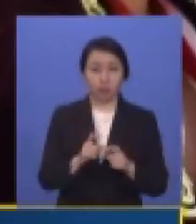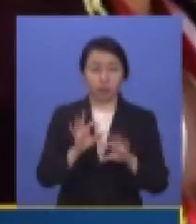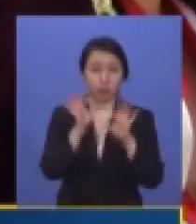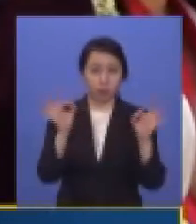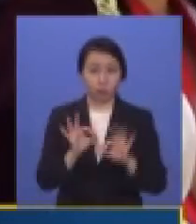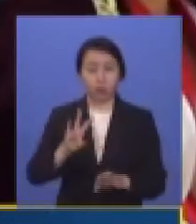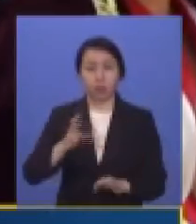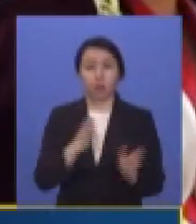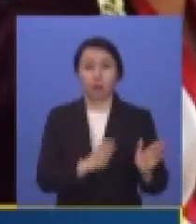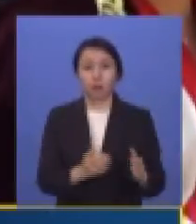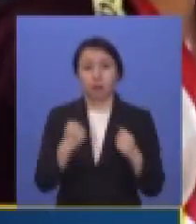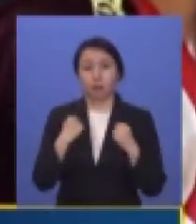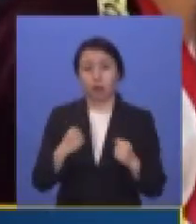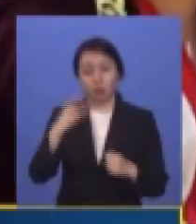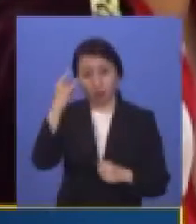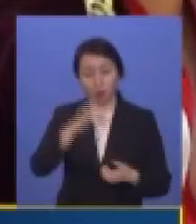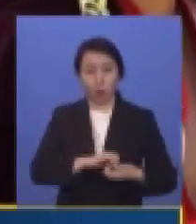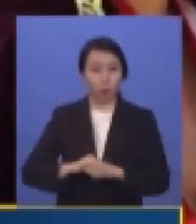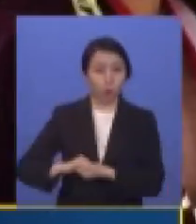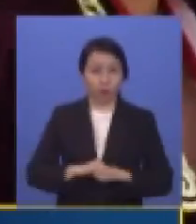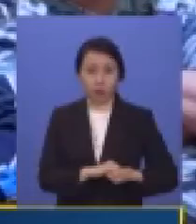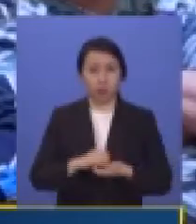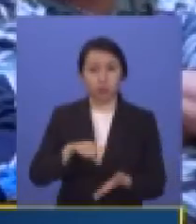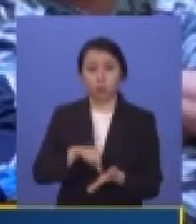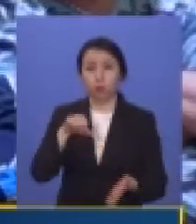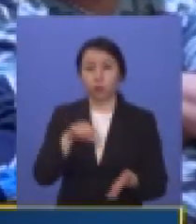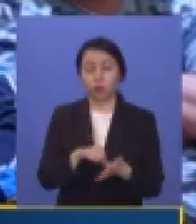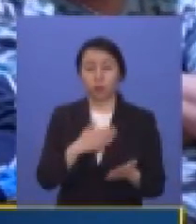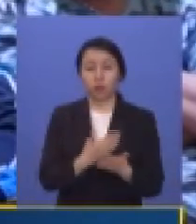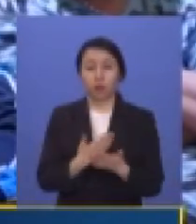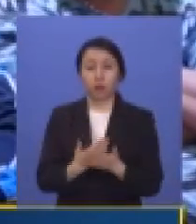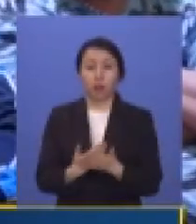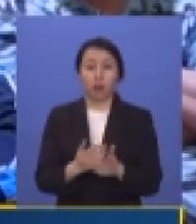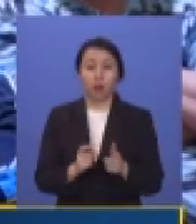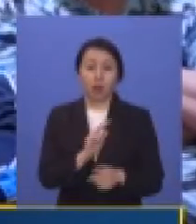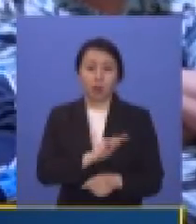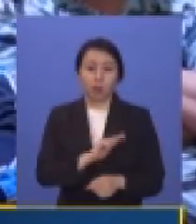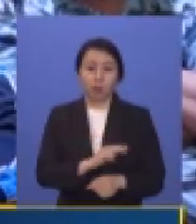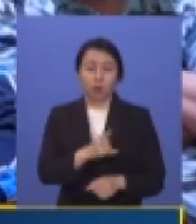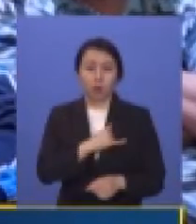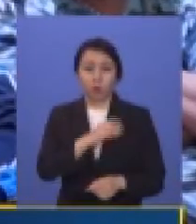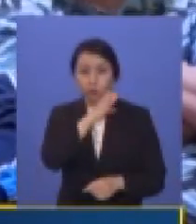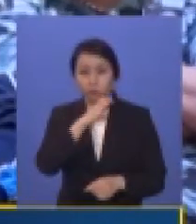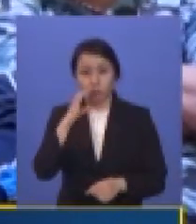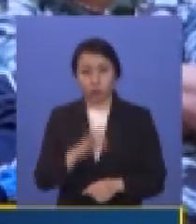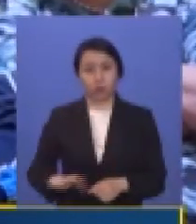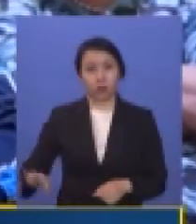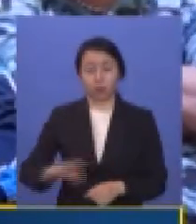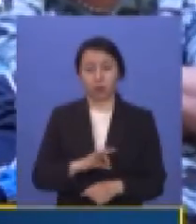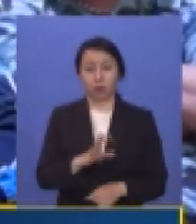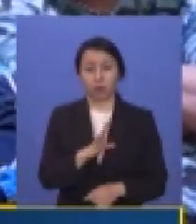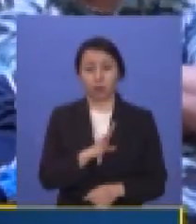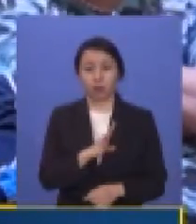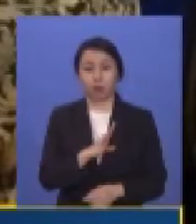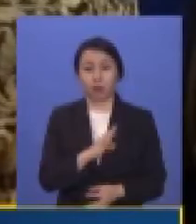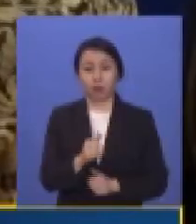искусства и национального вида спорта «Казахша-Курес». Участники турнира – самопровозглашенные борцы, работающие в сфере культуры Северного Казахстана. В Алмате